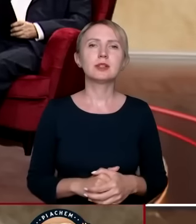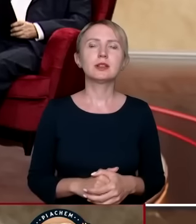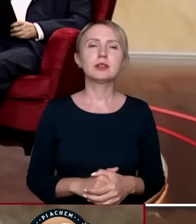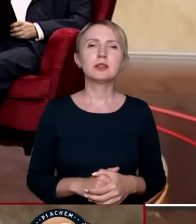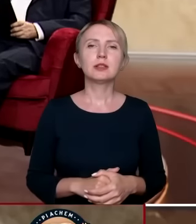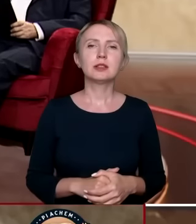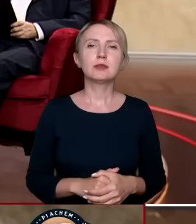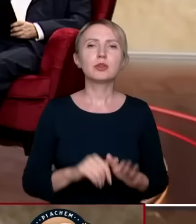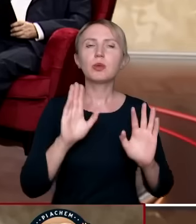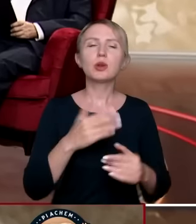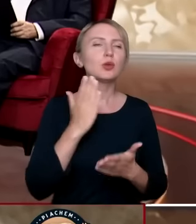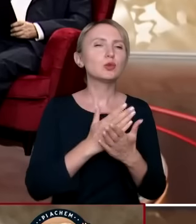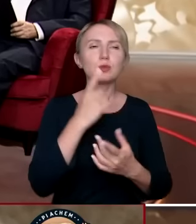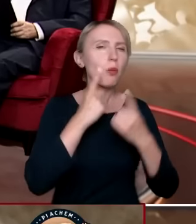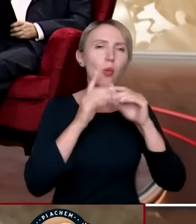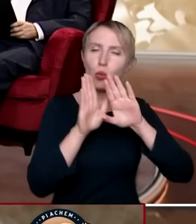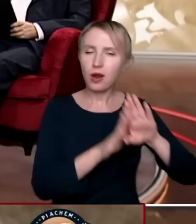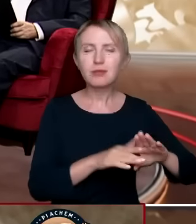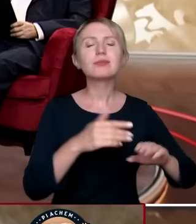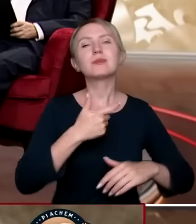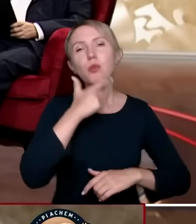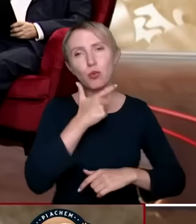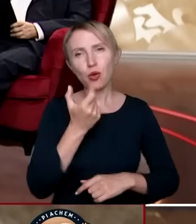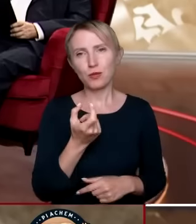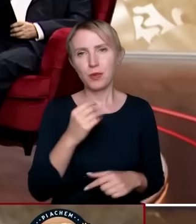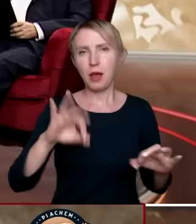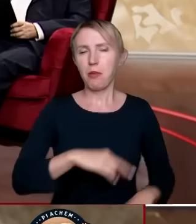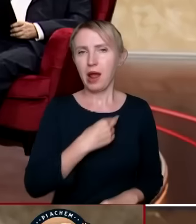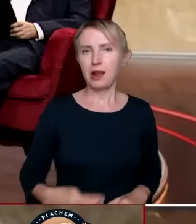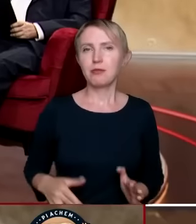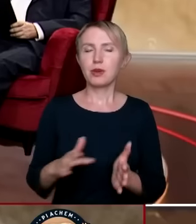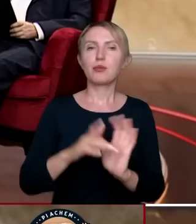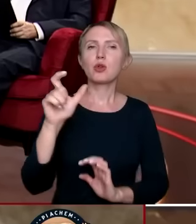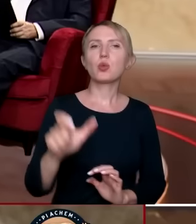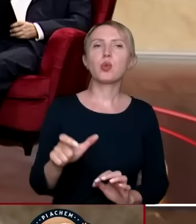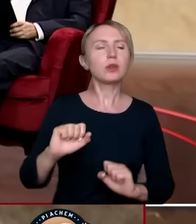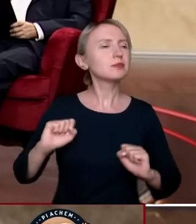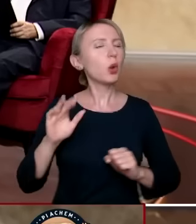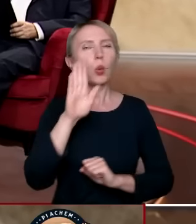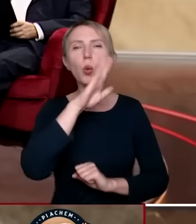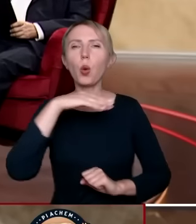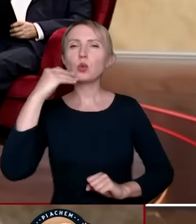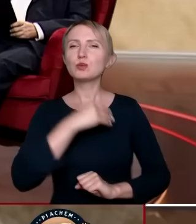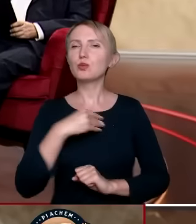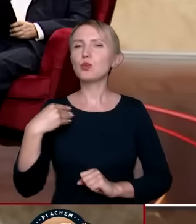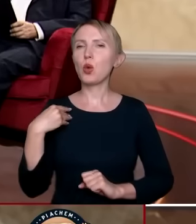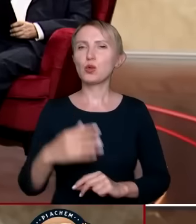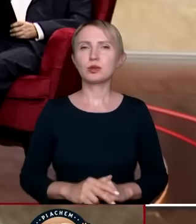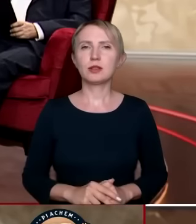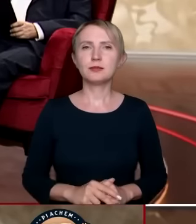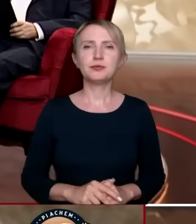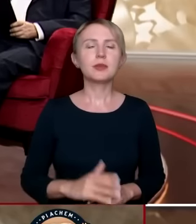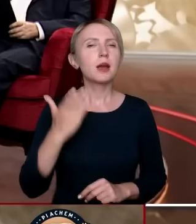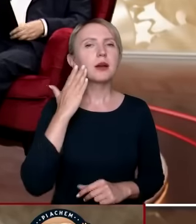troszkę pośmiejmy, bo mamy taką sytuację. Pan premier Tusk, inkwizytor uśmiechniętej Polski, tak bardzo